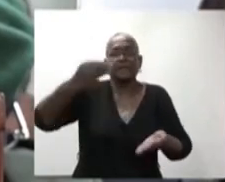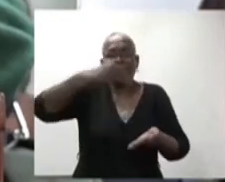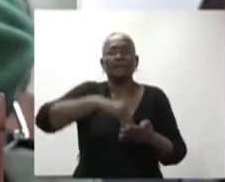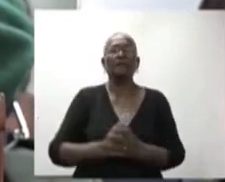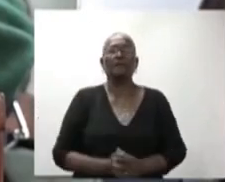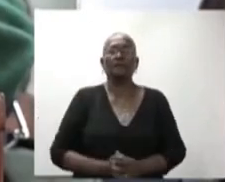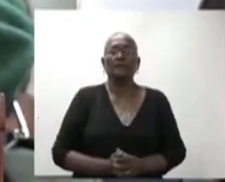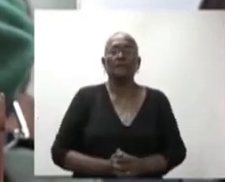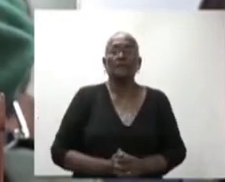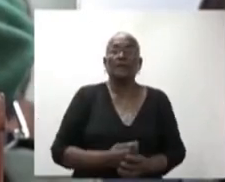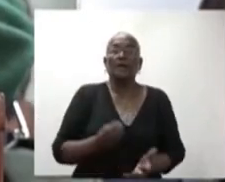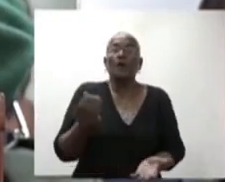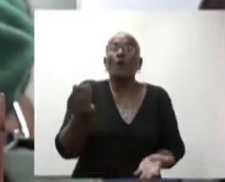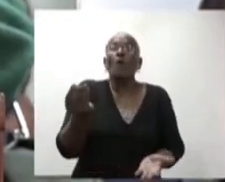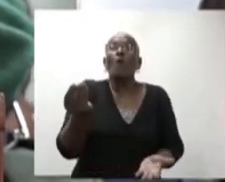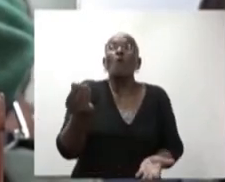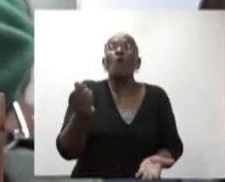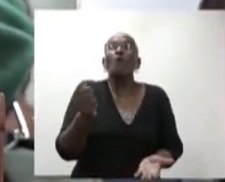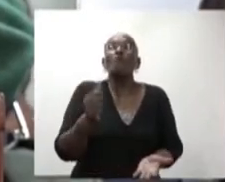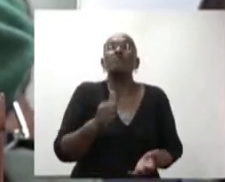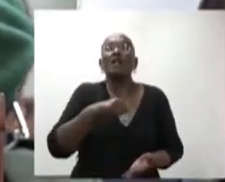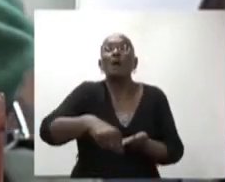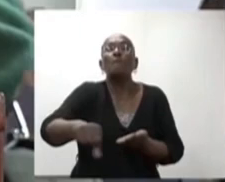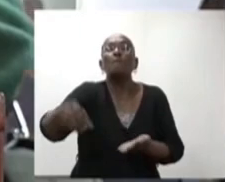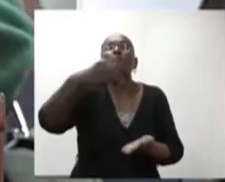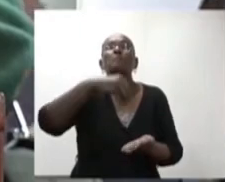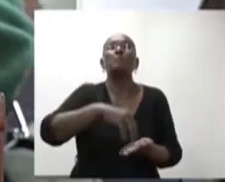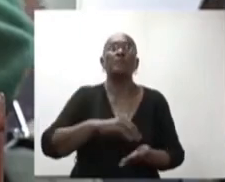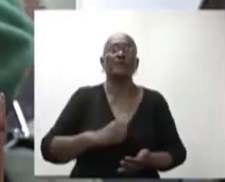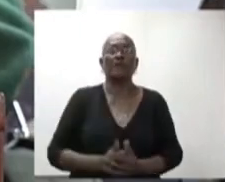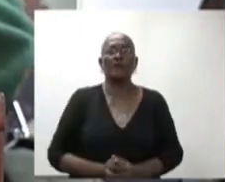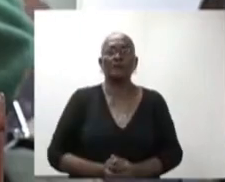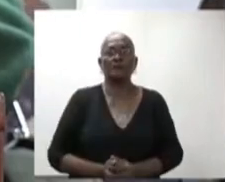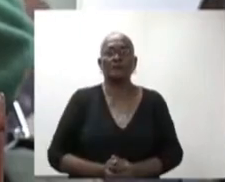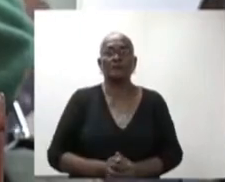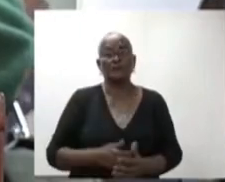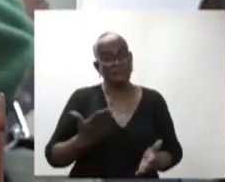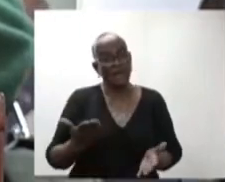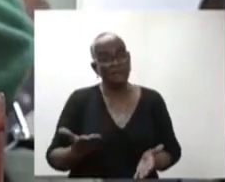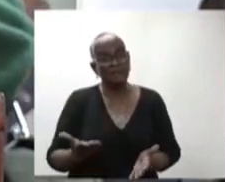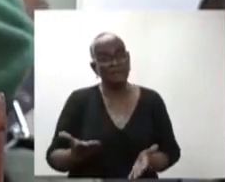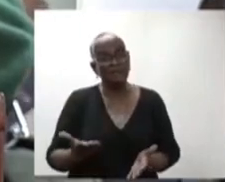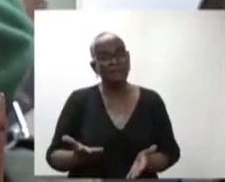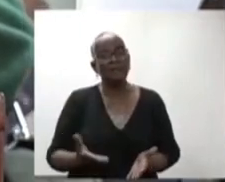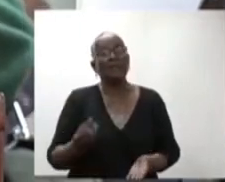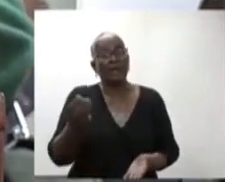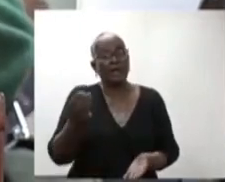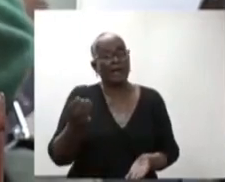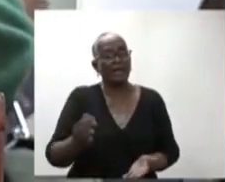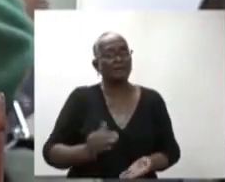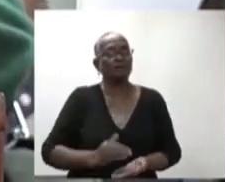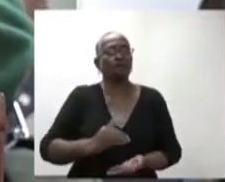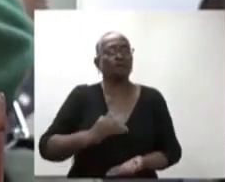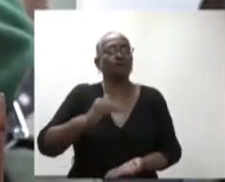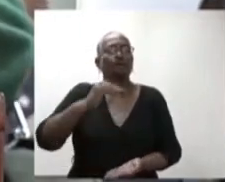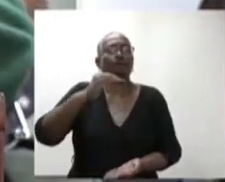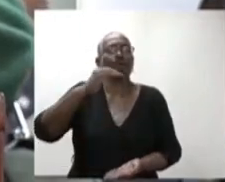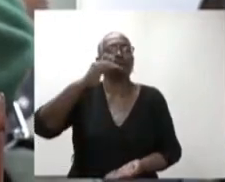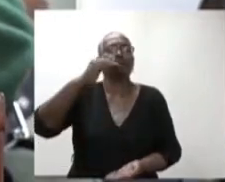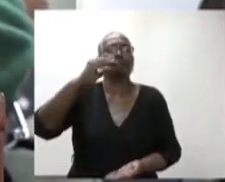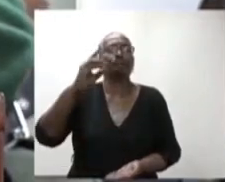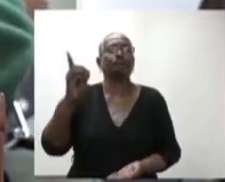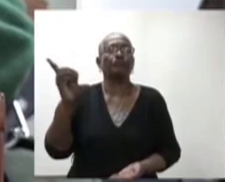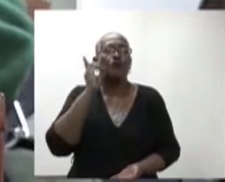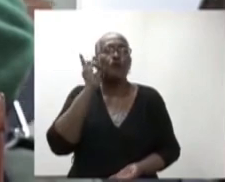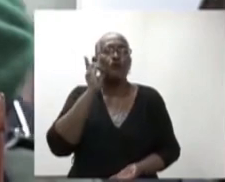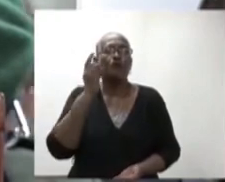de bosbouwheffingen aangepast, wat zal leiden tot verhoging van de inkomsten met